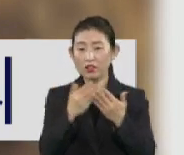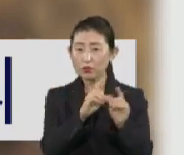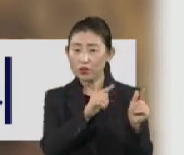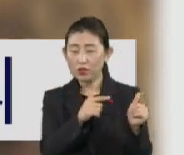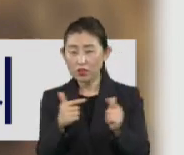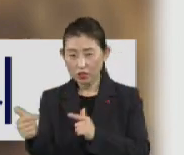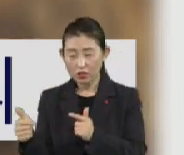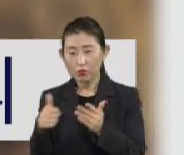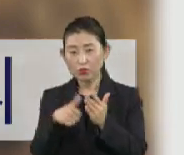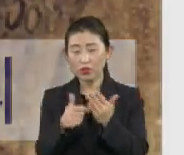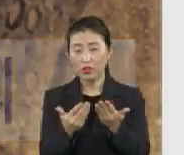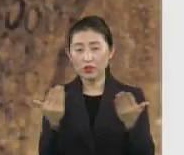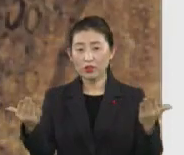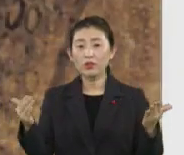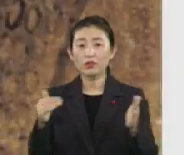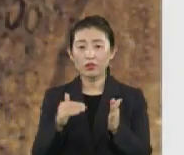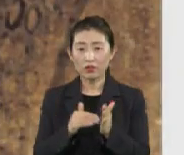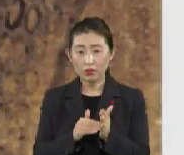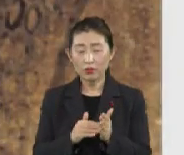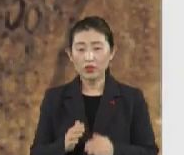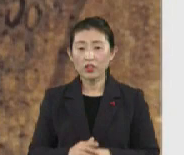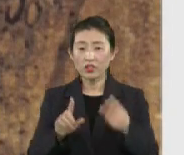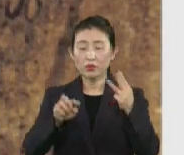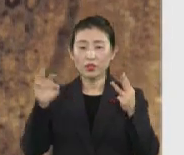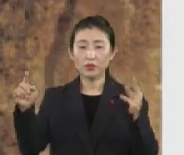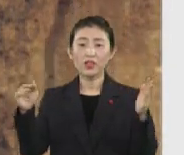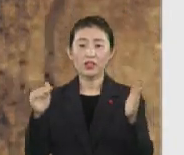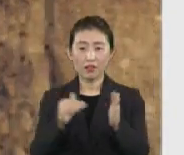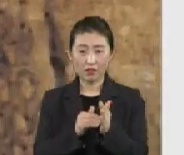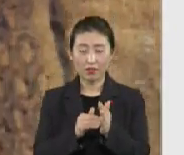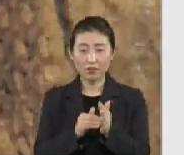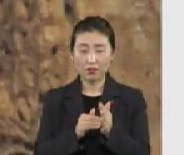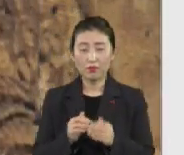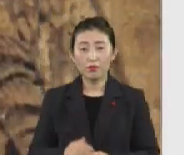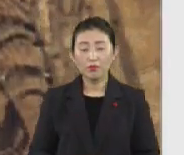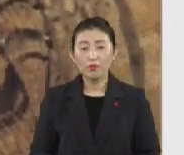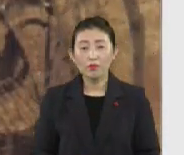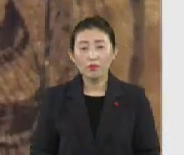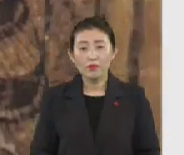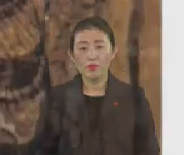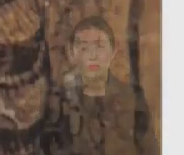호랑이와 관련된 유물을 선정해 오는 3월 30일까지 전시키로 했습니다.